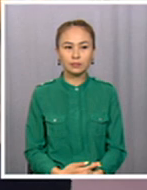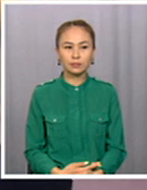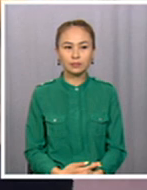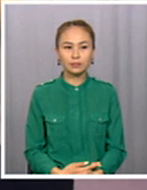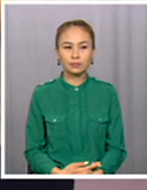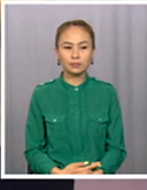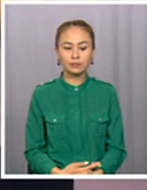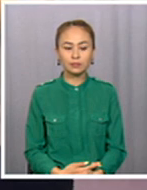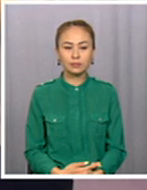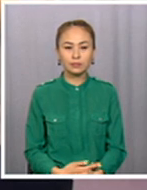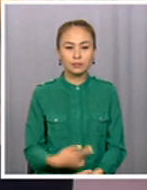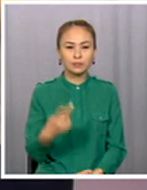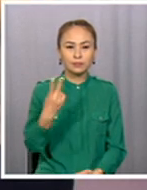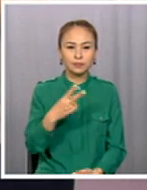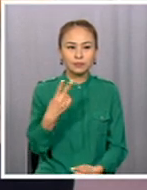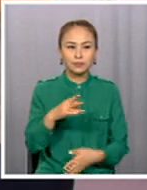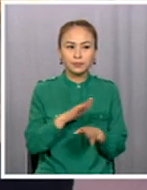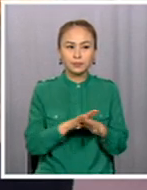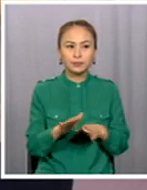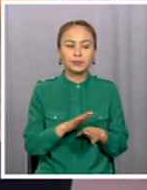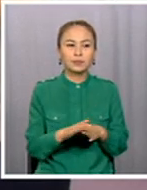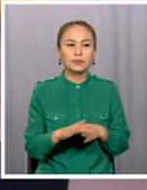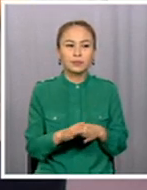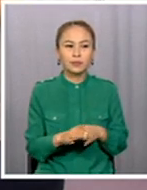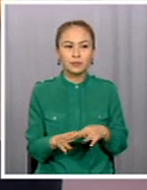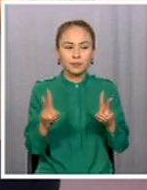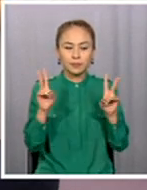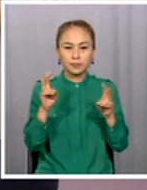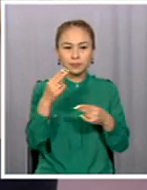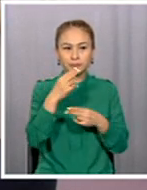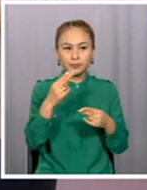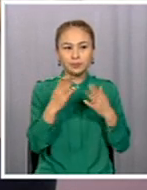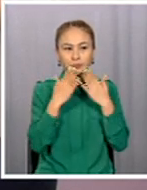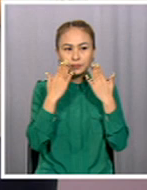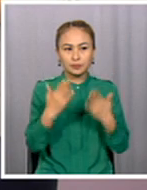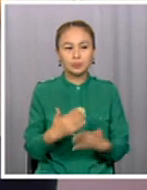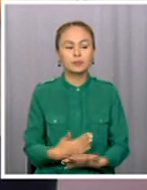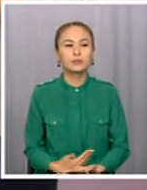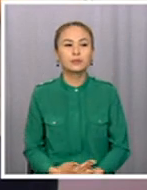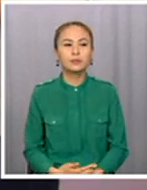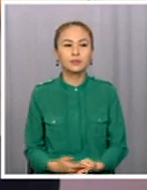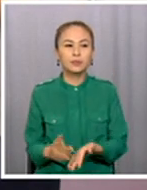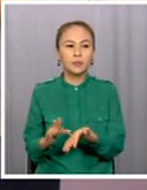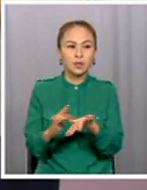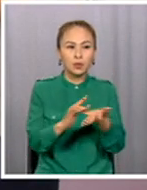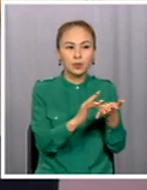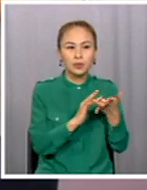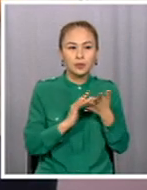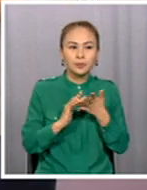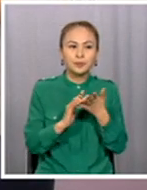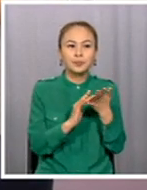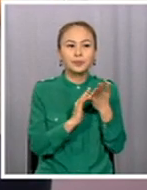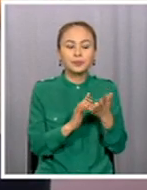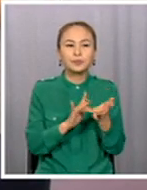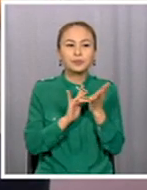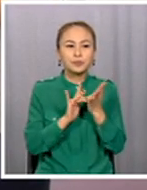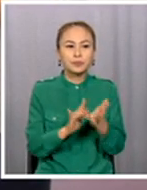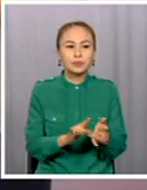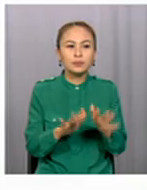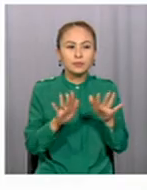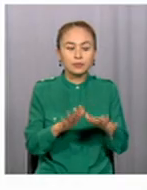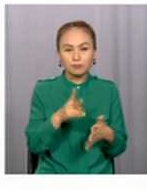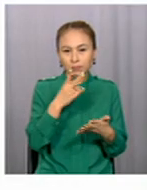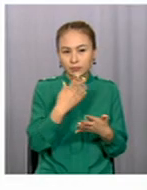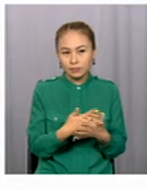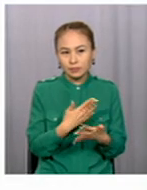бастайық. Жиырмасыншы жаттығу. Мәтінді түсініп оқыңдар. Саяхатқа шығу туризм дегенді